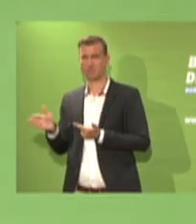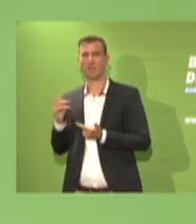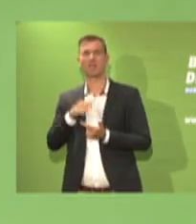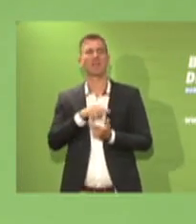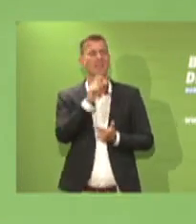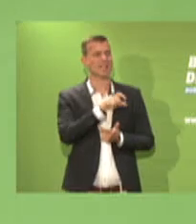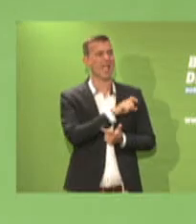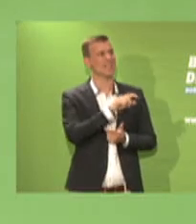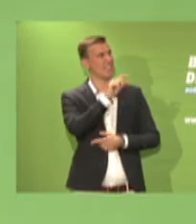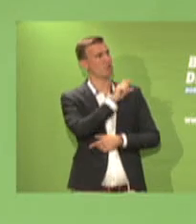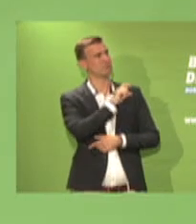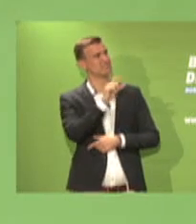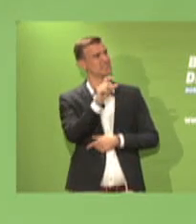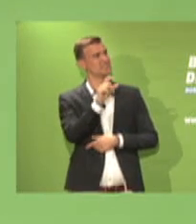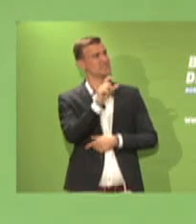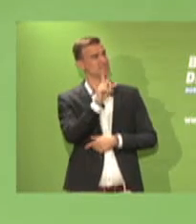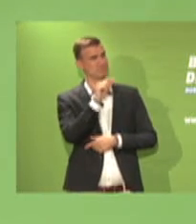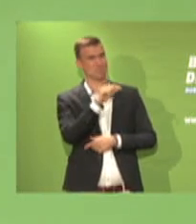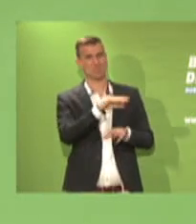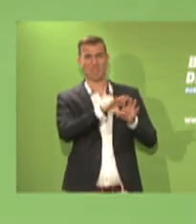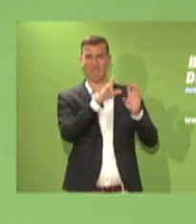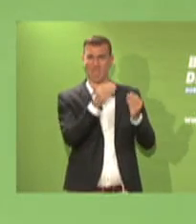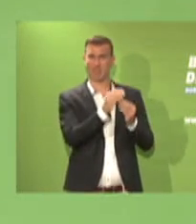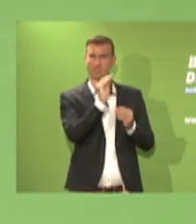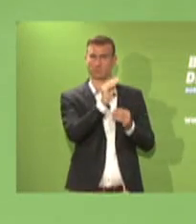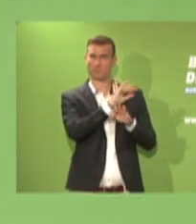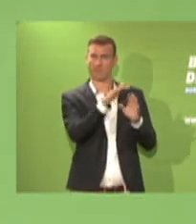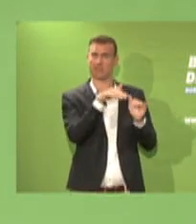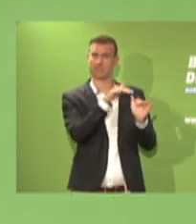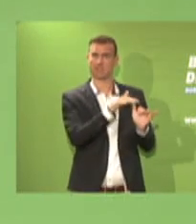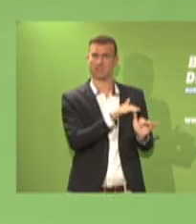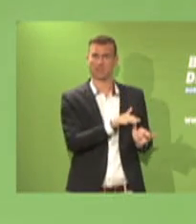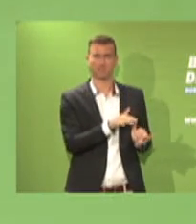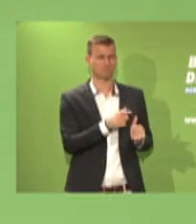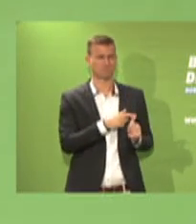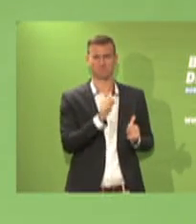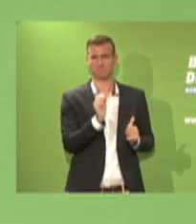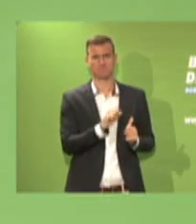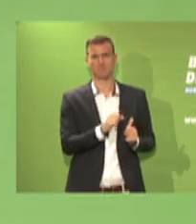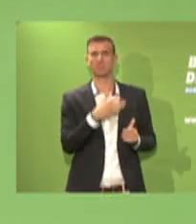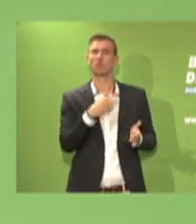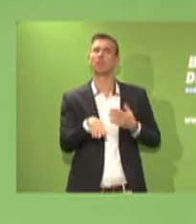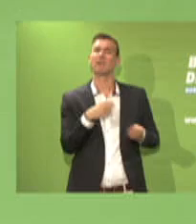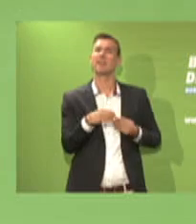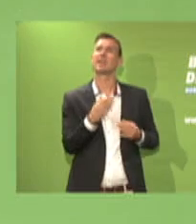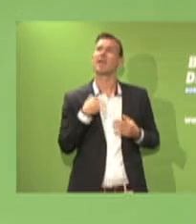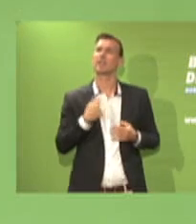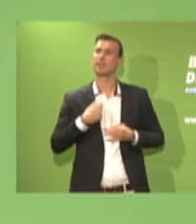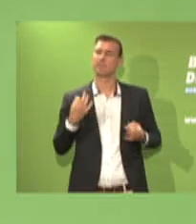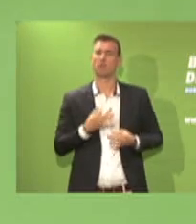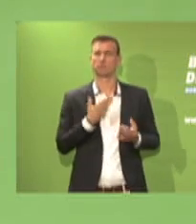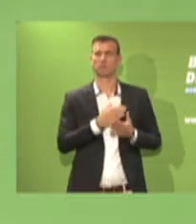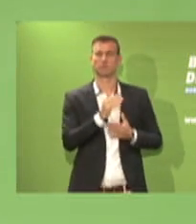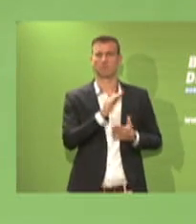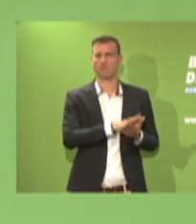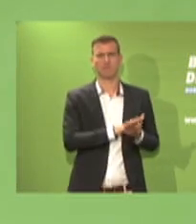wo Krankenhaus dran steht, kann alles noch in Zukunft vorgehalten werden. Vor allen Dingen nicht zu der Qualität, die wir brauchen. Denn zu